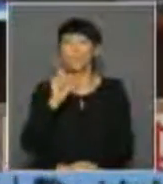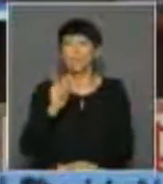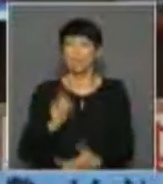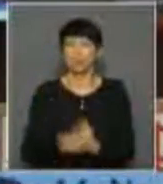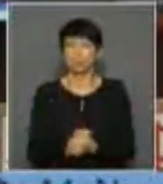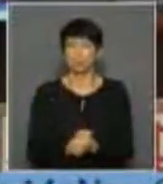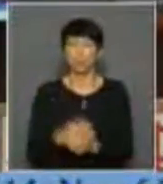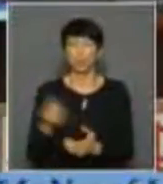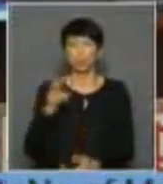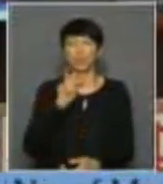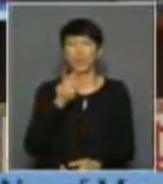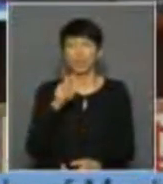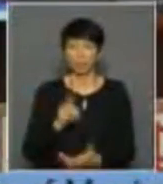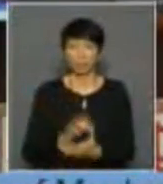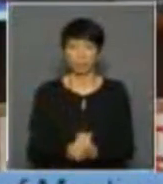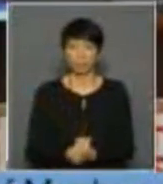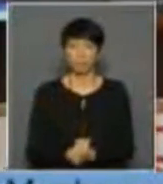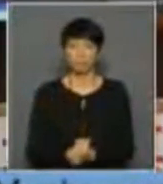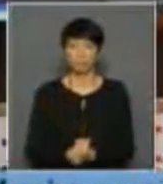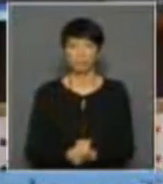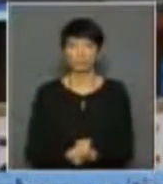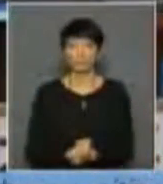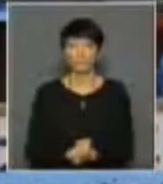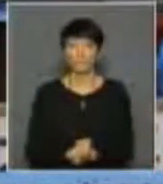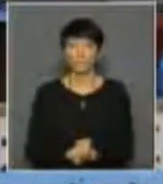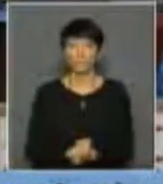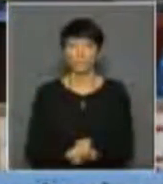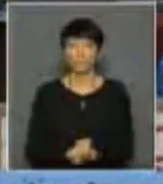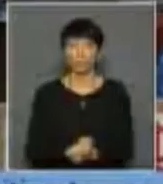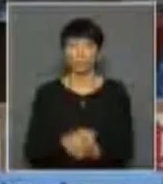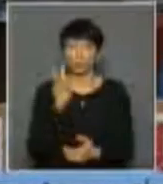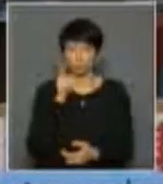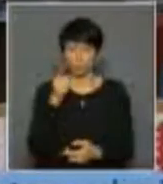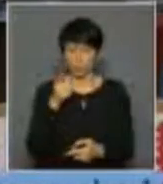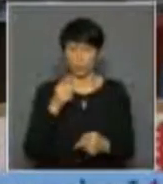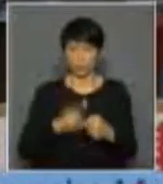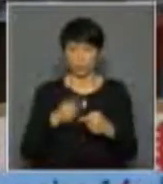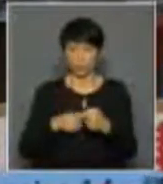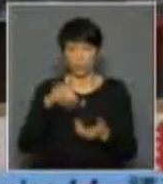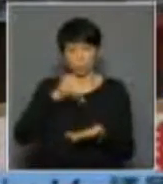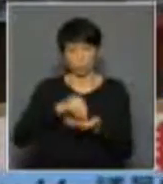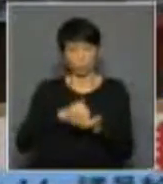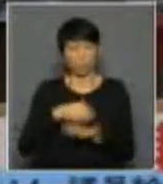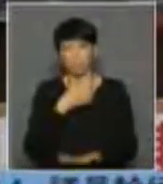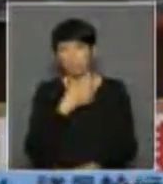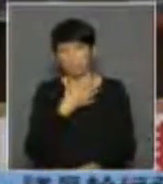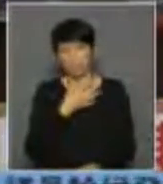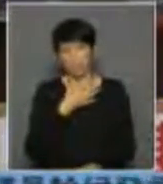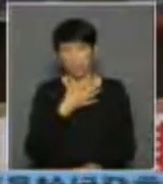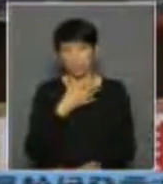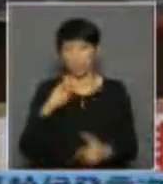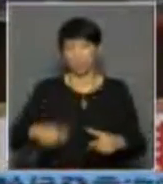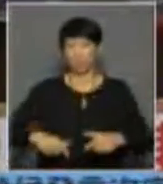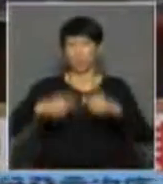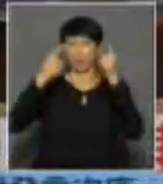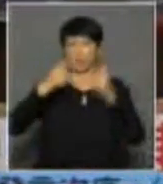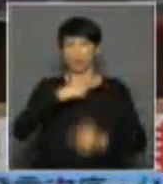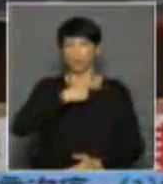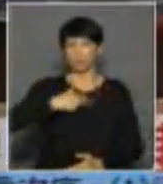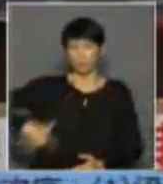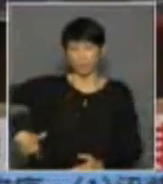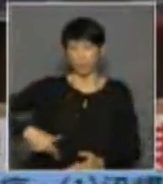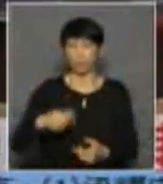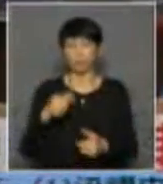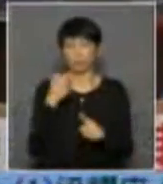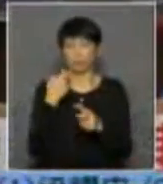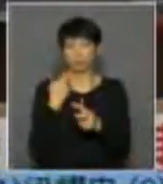先再睇睇。嗱，各位，如果你真係仍然未決定嘅話，啊，大輝議員，啊，禮謙議員